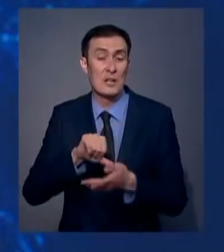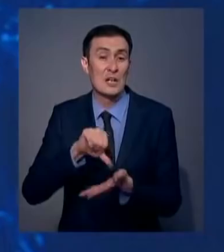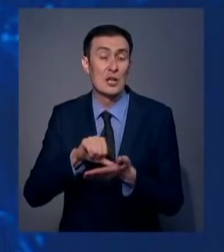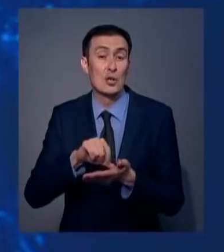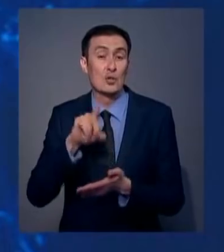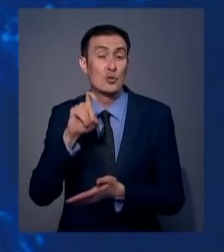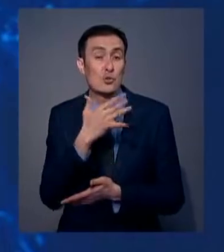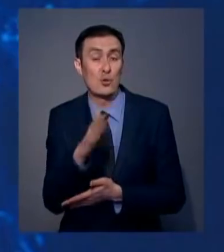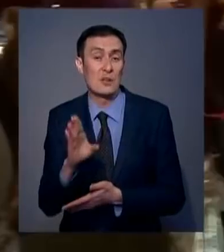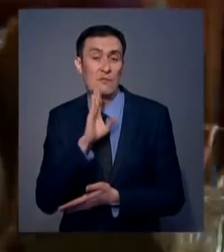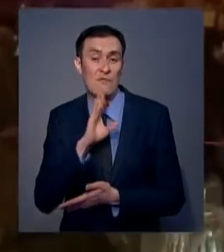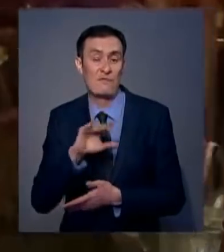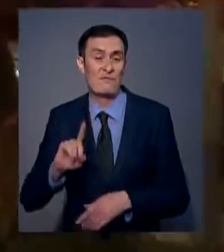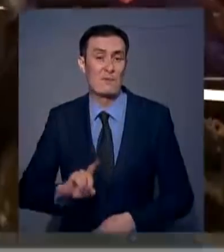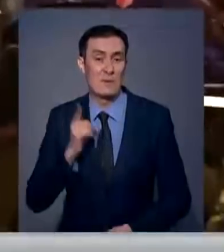сотни феминисток.